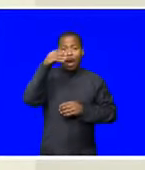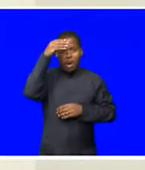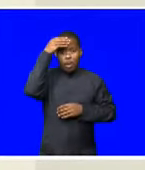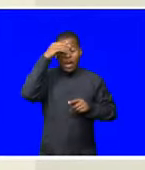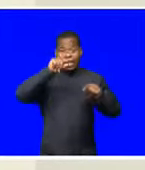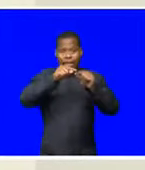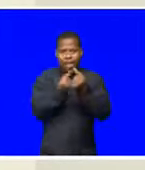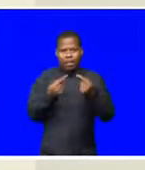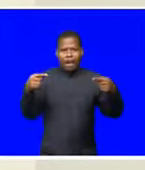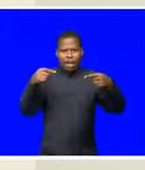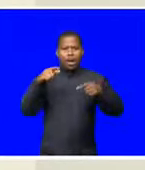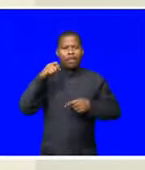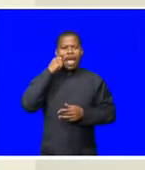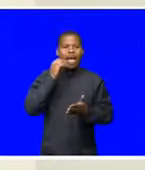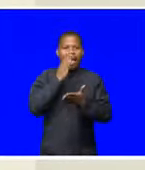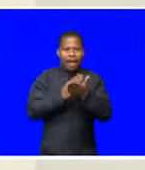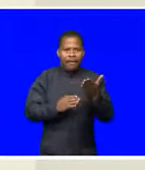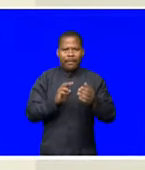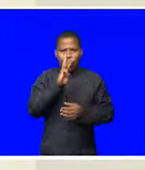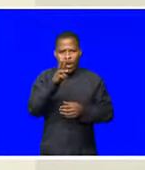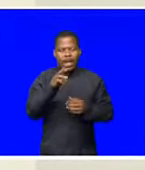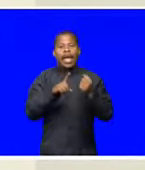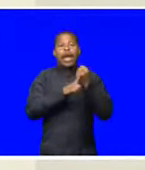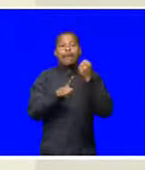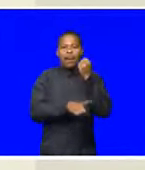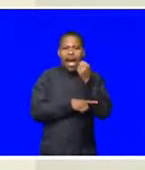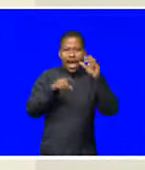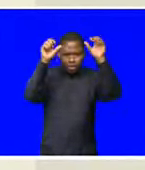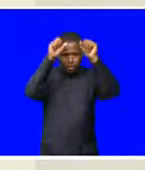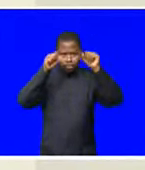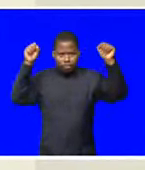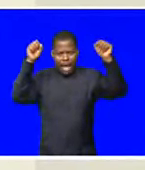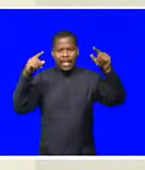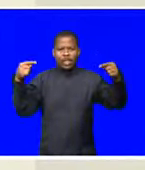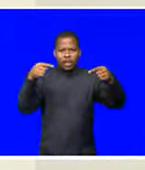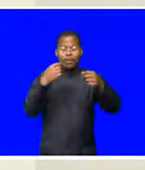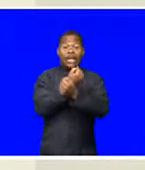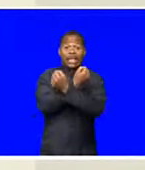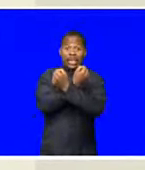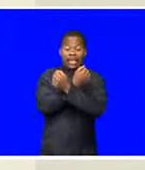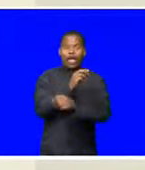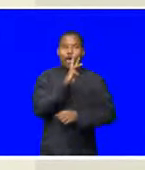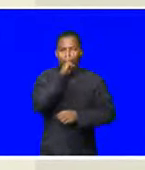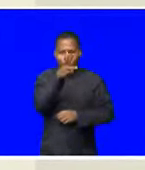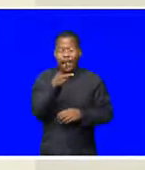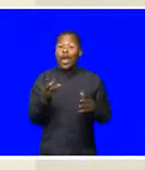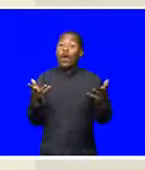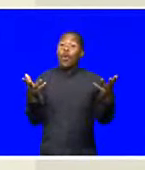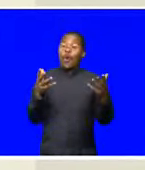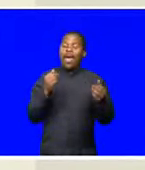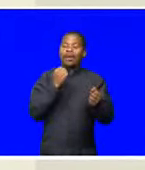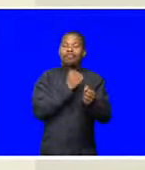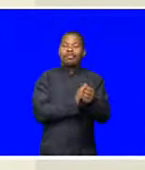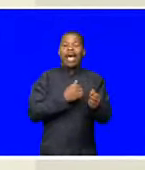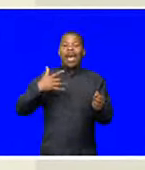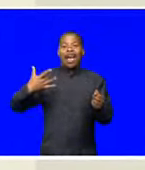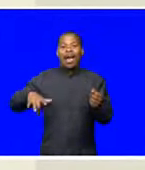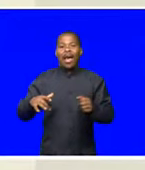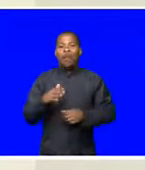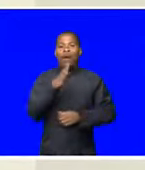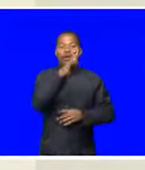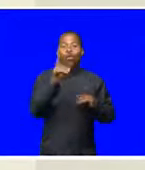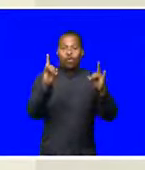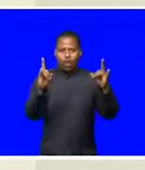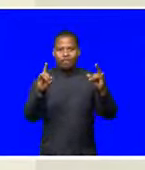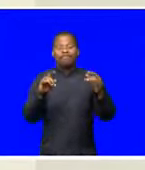itawudlala neDenver Sundowns bese kuthi imbabane Highlanders idlala neMorning Pirates. Le midlalo lemibili itawudlala enkundleni yasemavuso kamanzini.